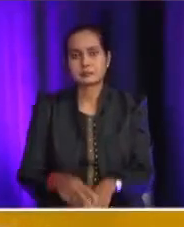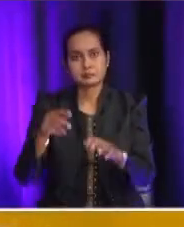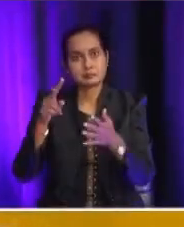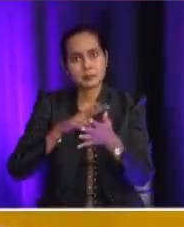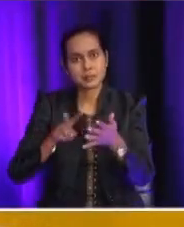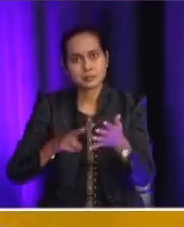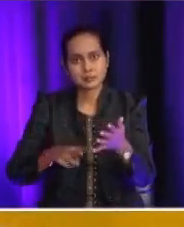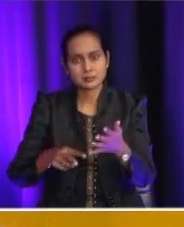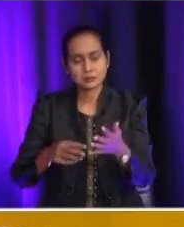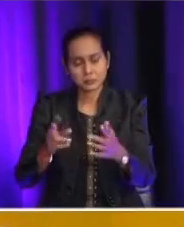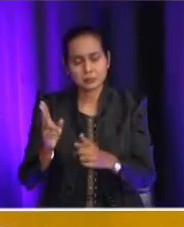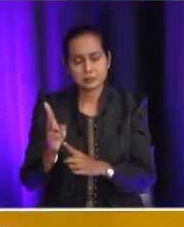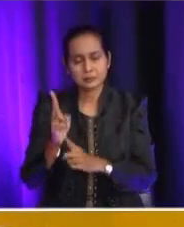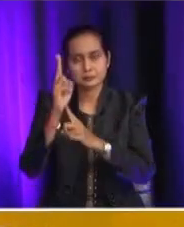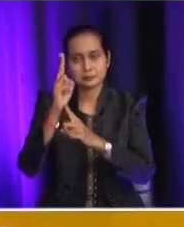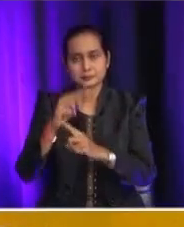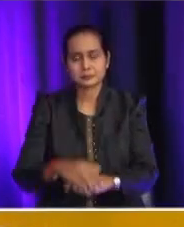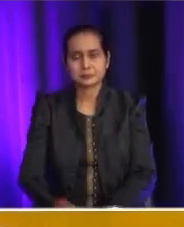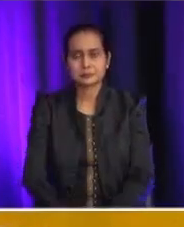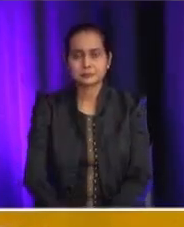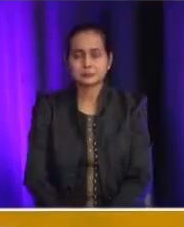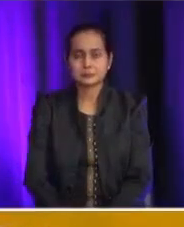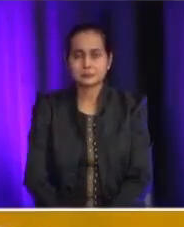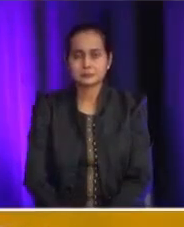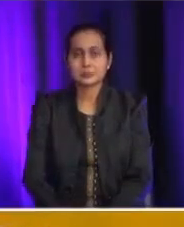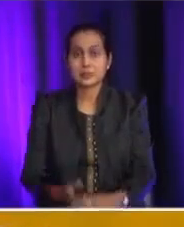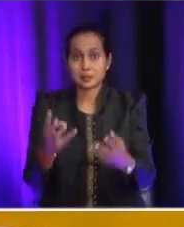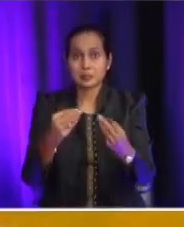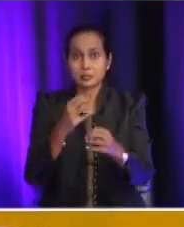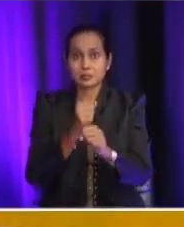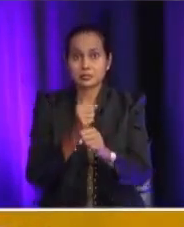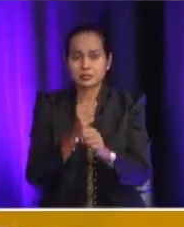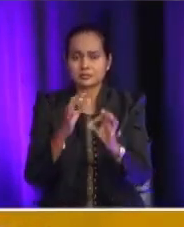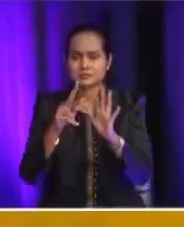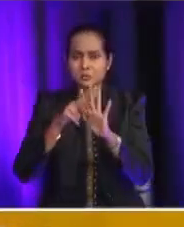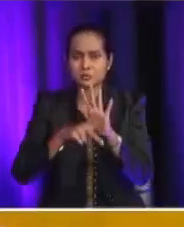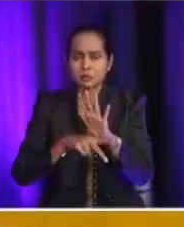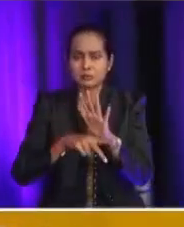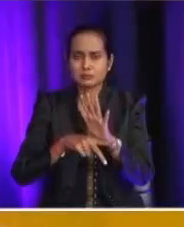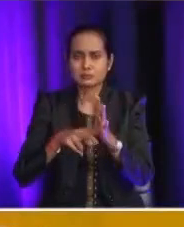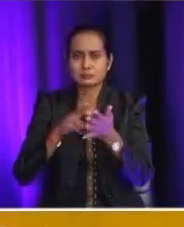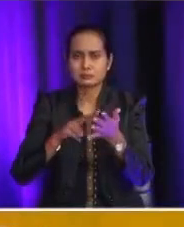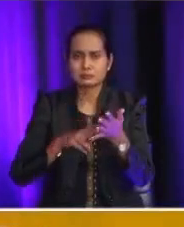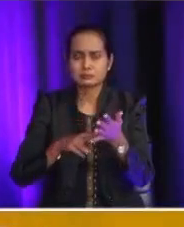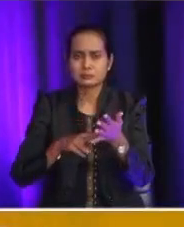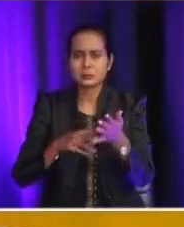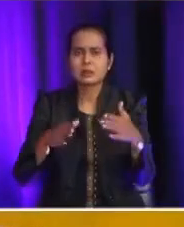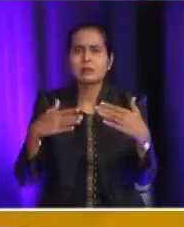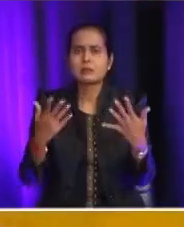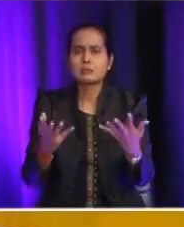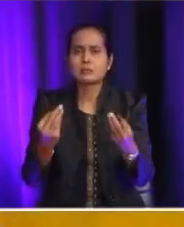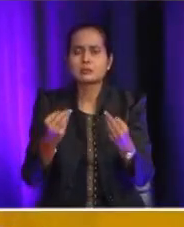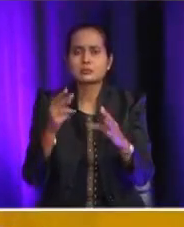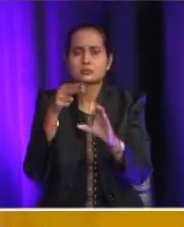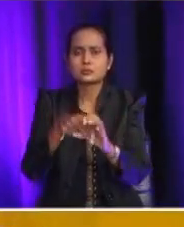diberi keutamaan. Jadi nak bekerja pun, kalau kita kurang membaca, bagaimana kita nak menyertai